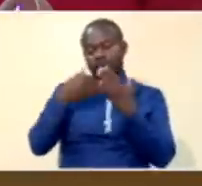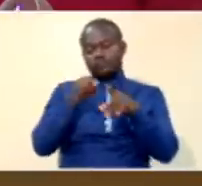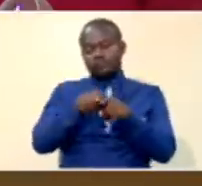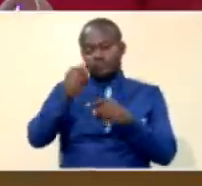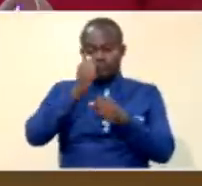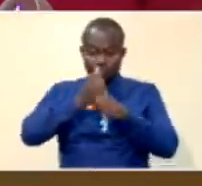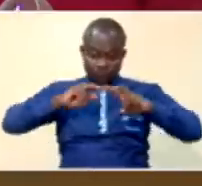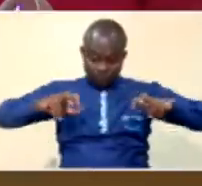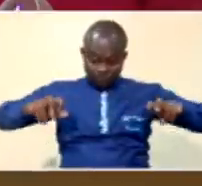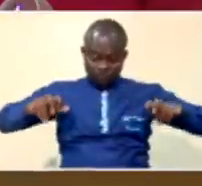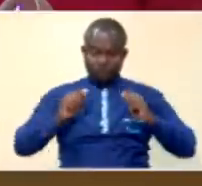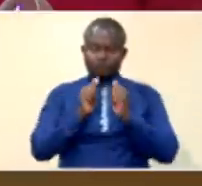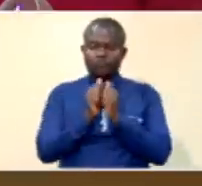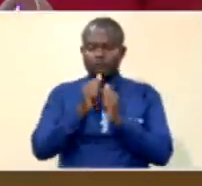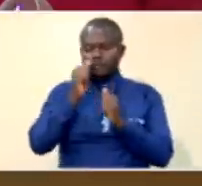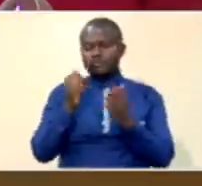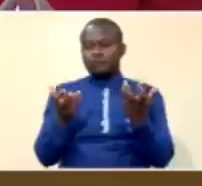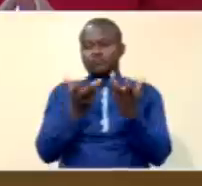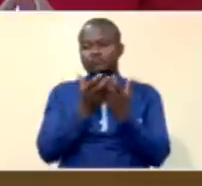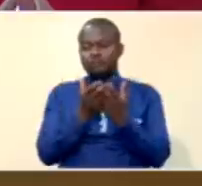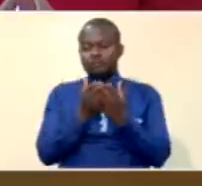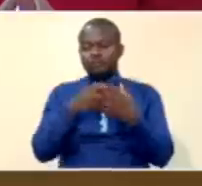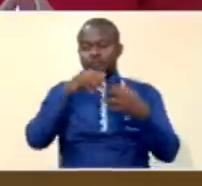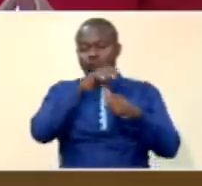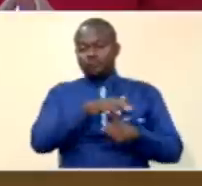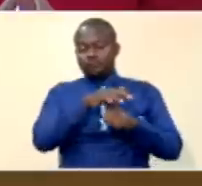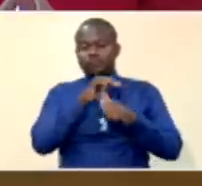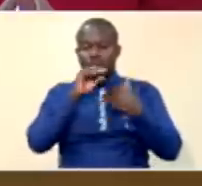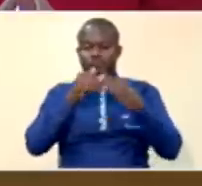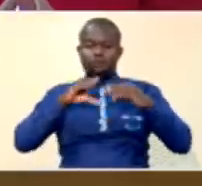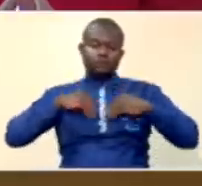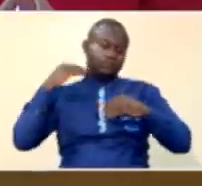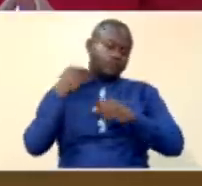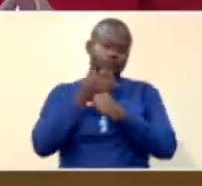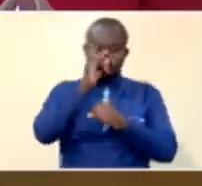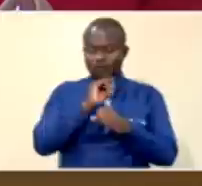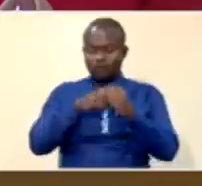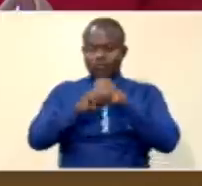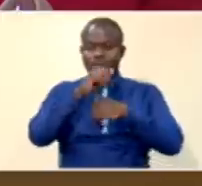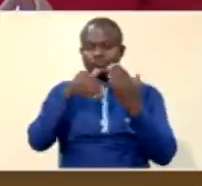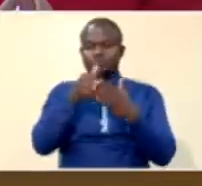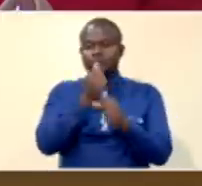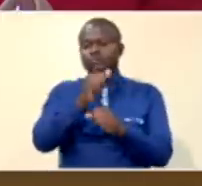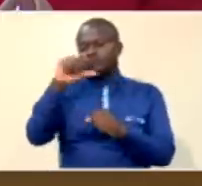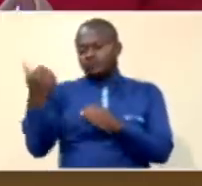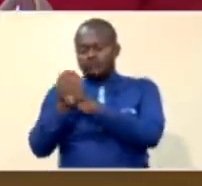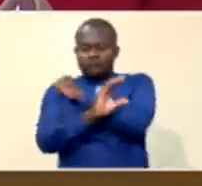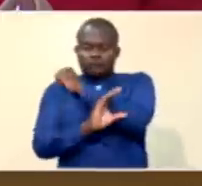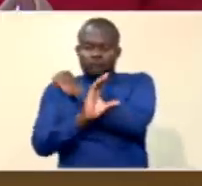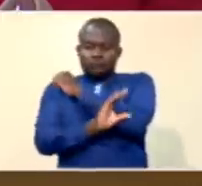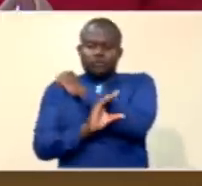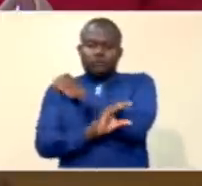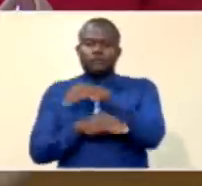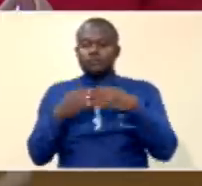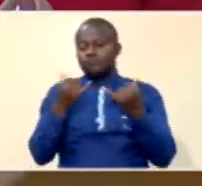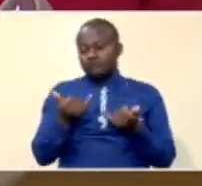yakoze ubushakashatsi bujyanye n'ipfobya n'ihakana rya Jenoside yakorewe Abatutsi, ibikorwa byayo bikorerwa mu mahanga.